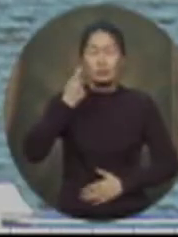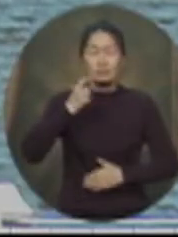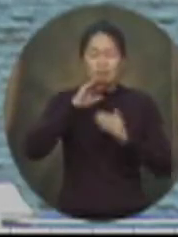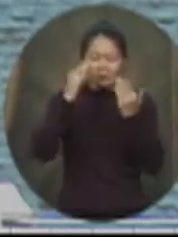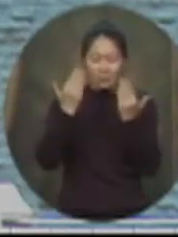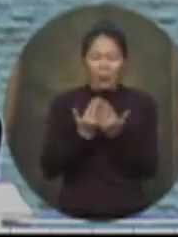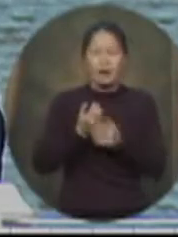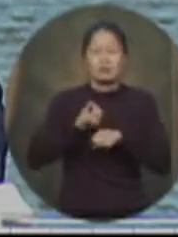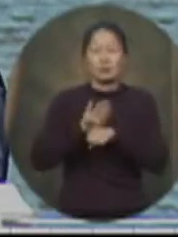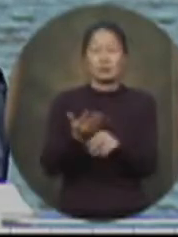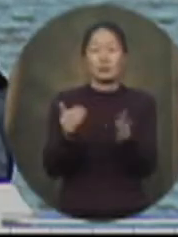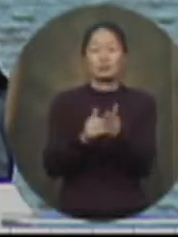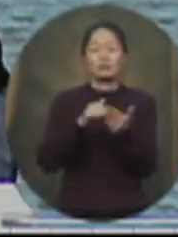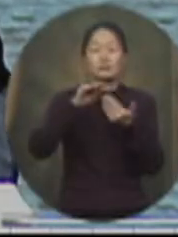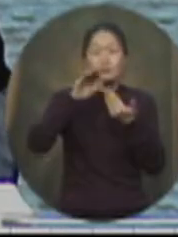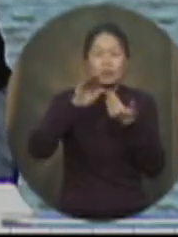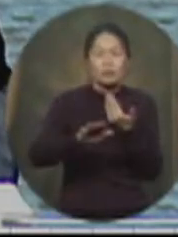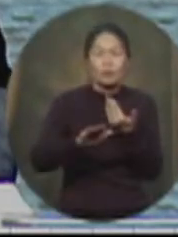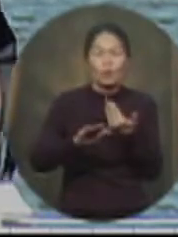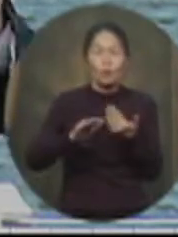다음에도 여전히